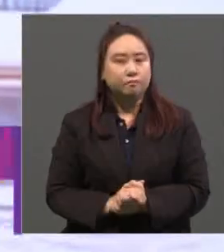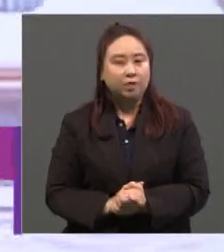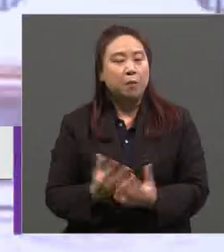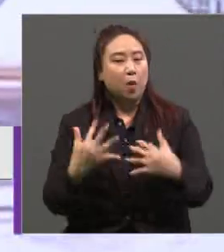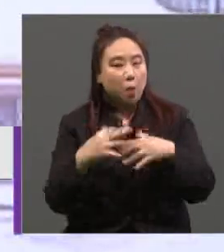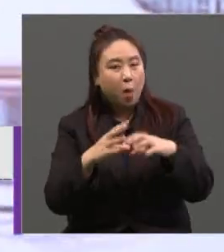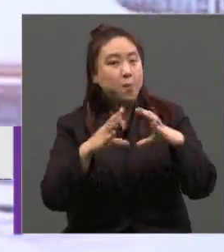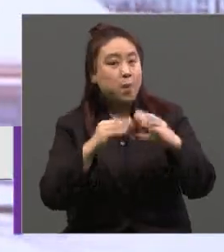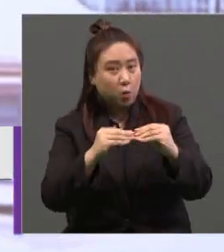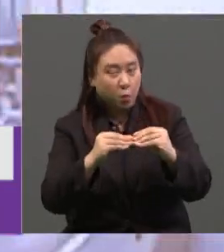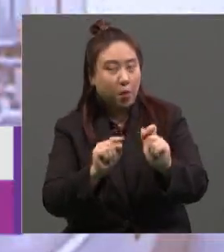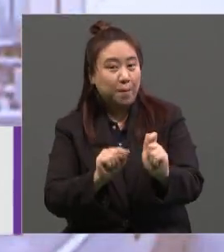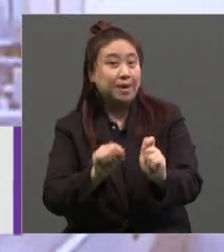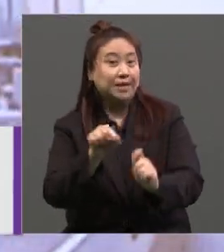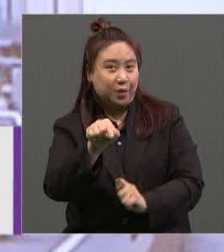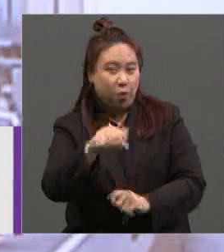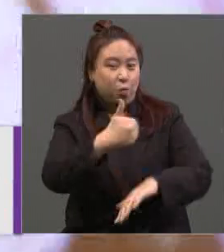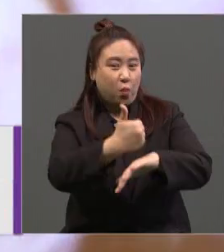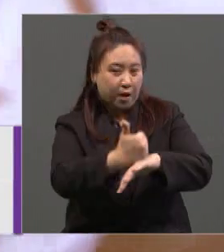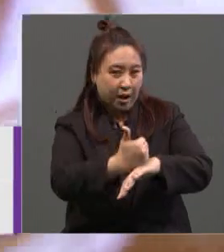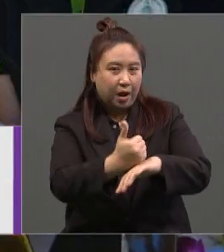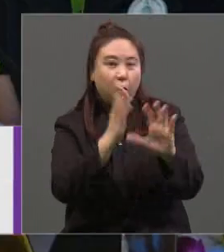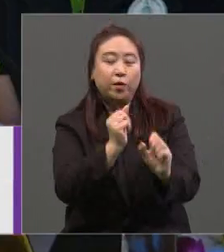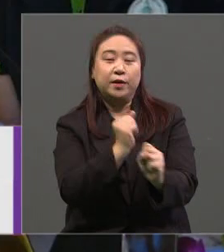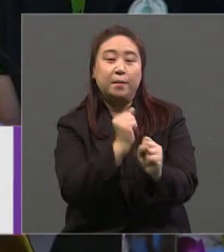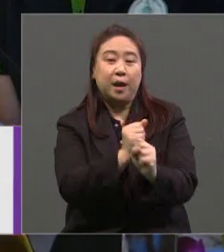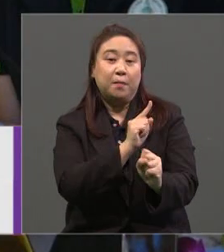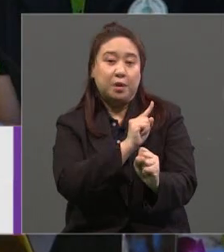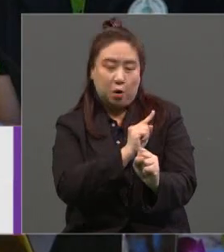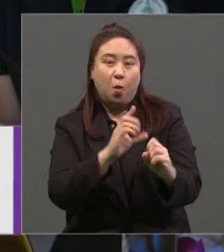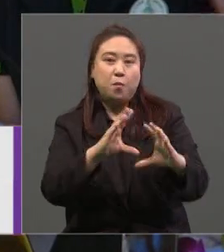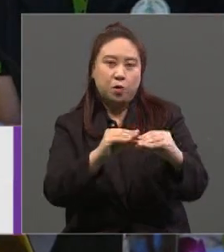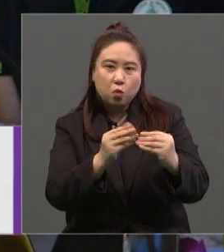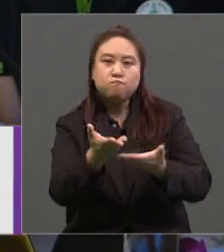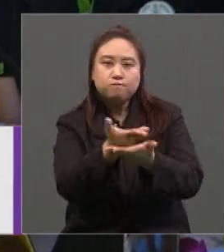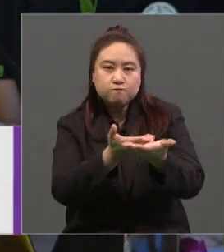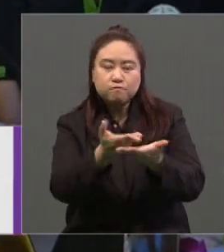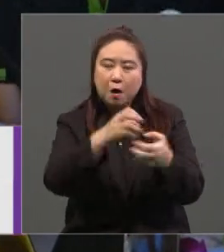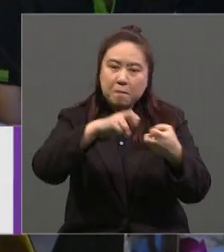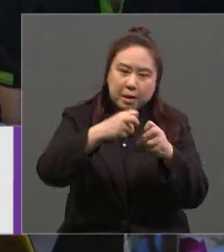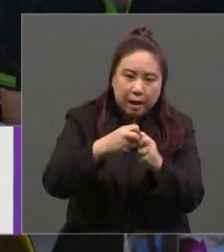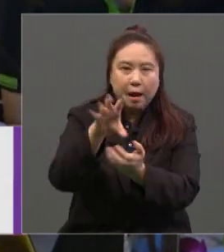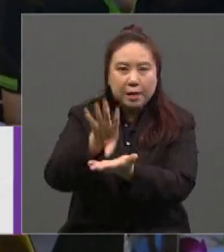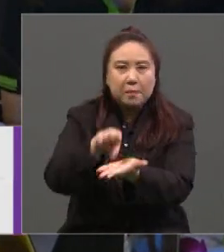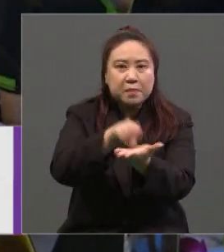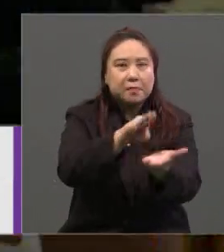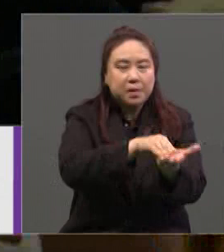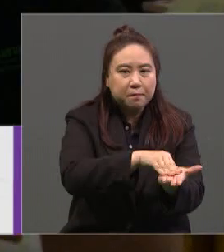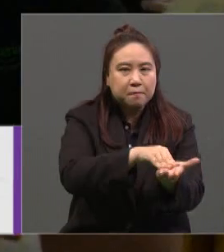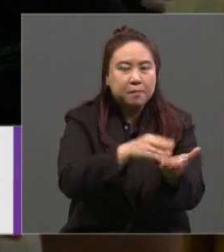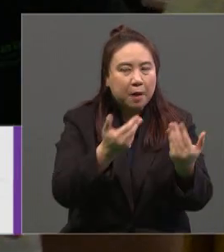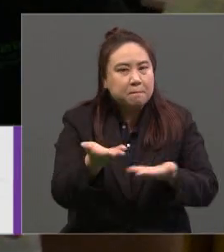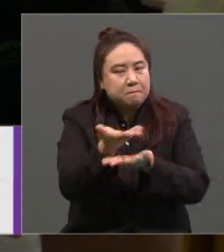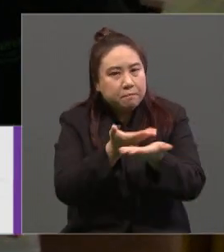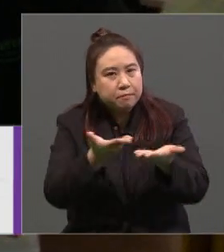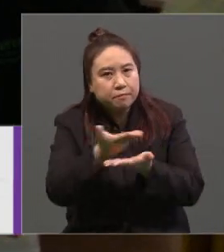ข้าร่วมประชุมกับผู้บริหารในเขตสาทรแล้วก็เจ้าหน้าที่ที่เกี่ยวข้องเพื่อรับฟังปัญหาในพื้นที่พร้อมกับระดมความคิดเห็นใน